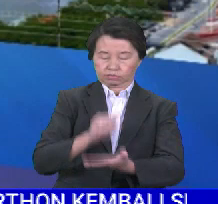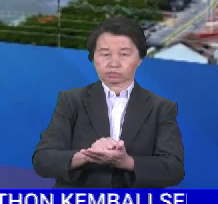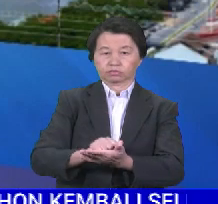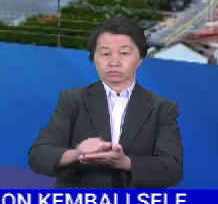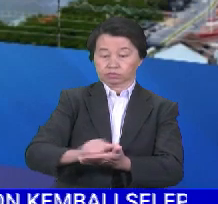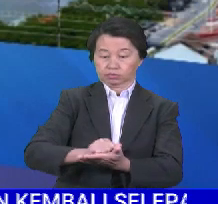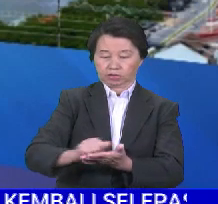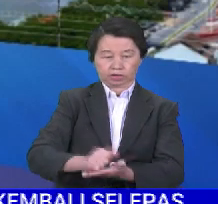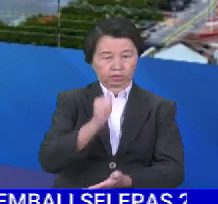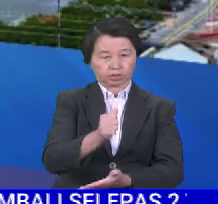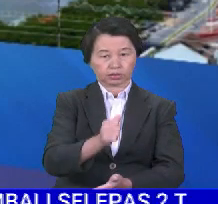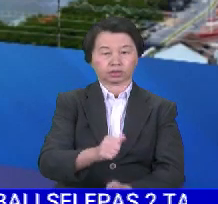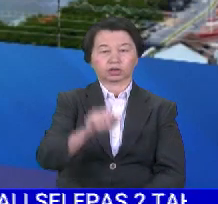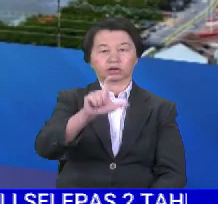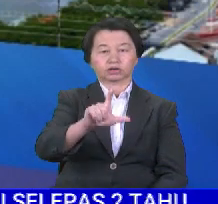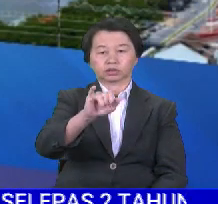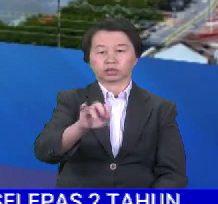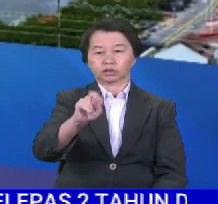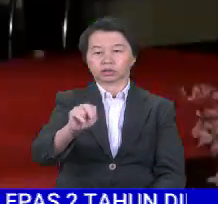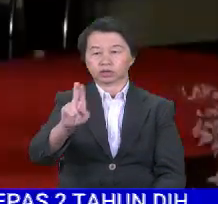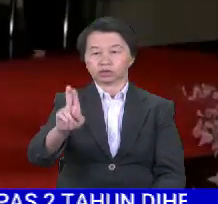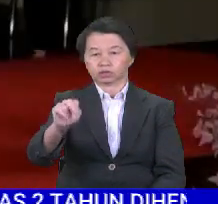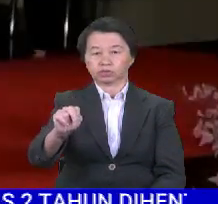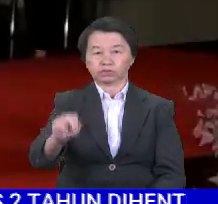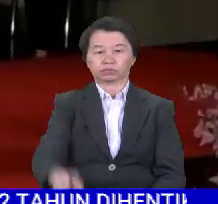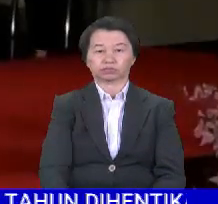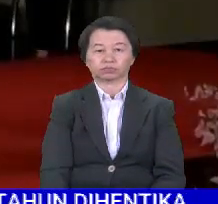sendiri iaitu batik linut.